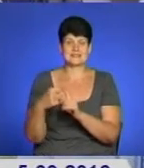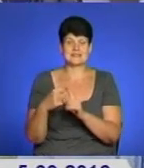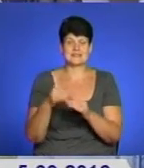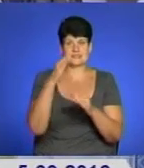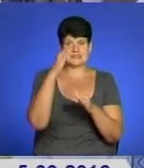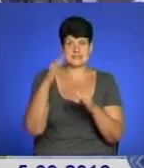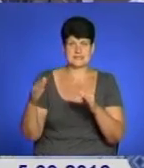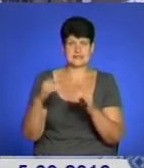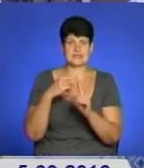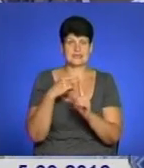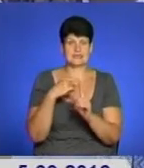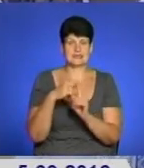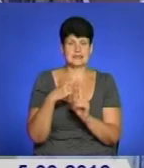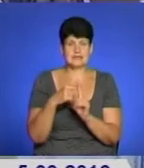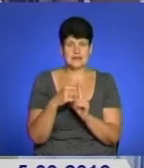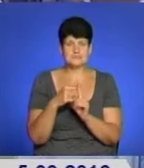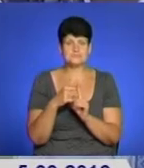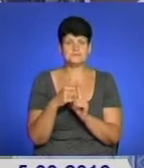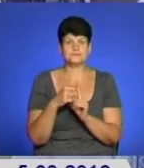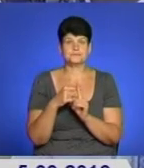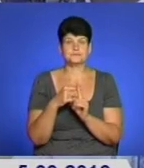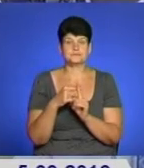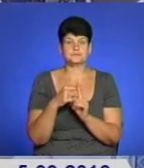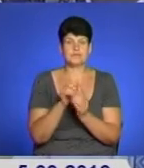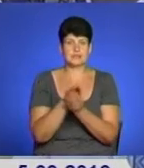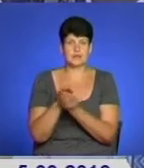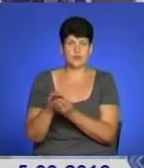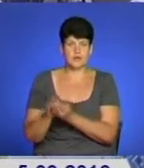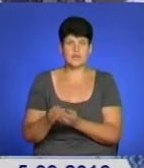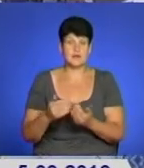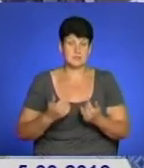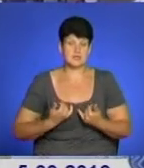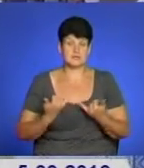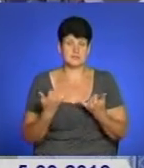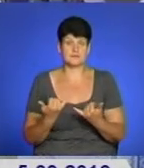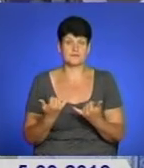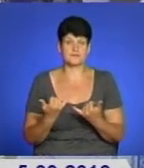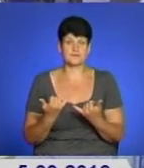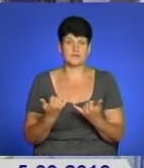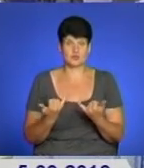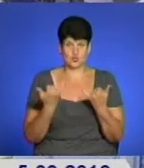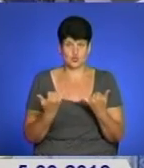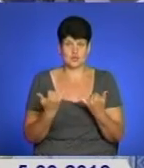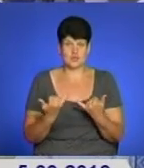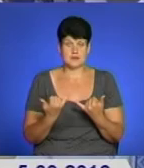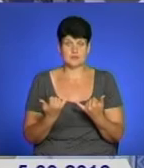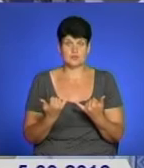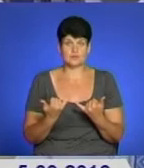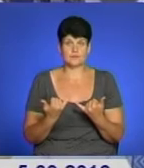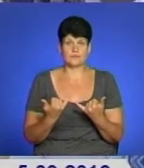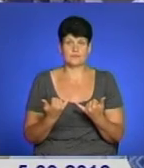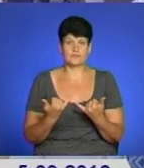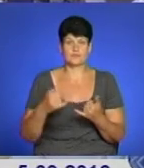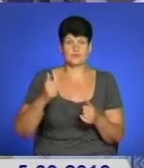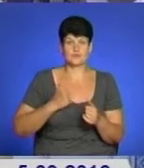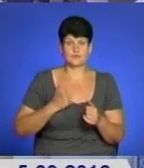хрести на могилах січових стрільців. Ми в контексті формування якраз вже сучасного такого мілітарного